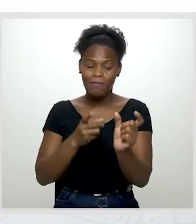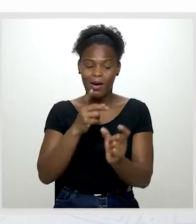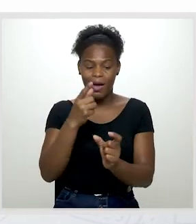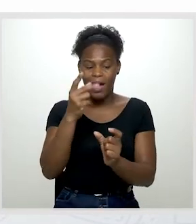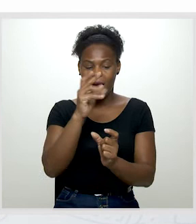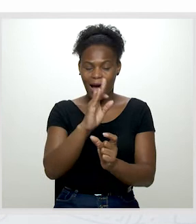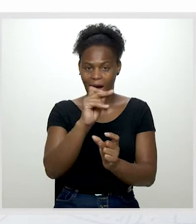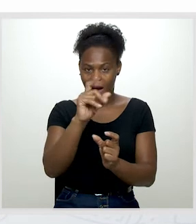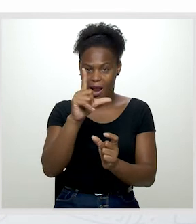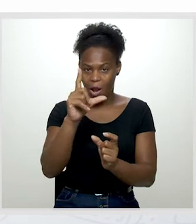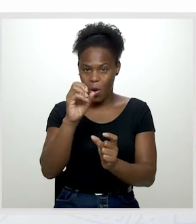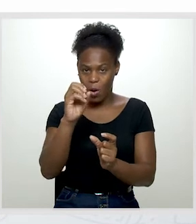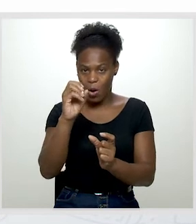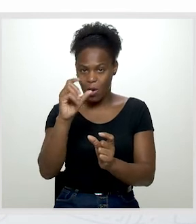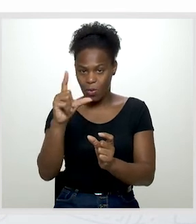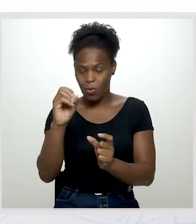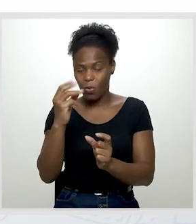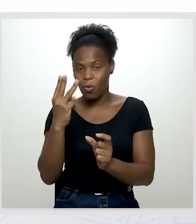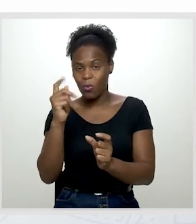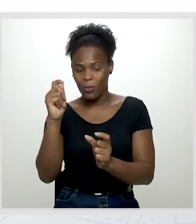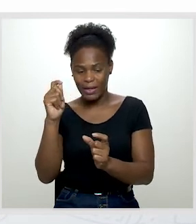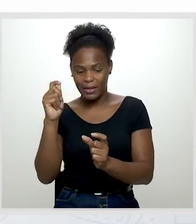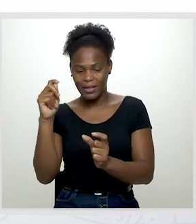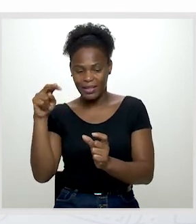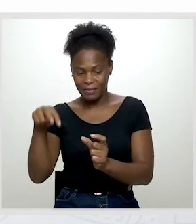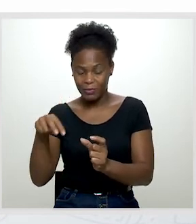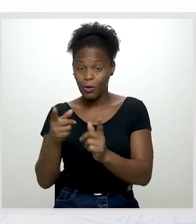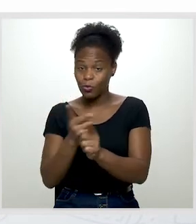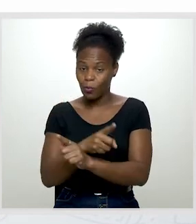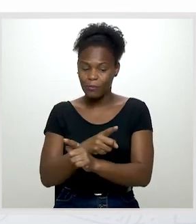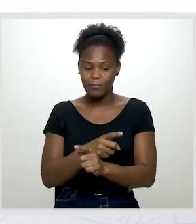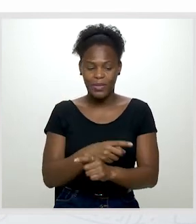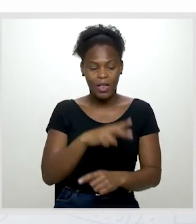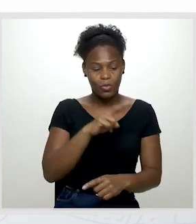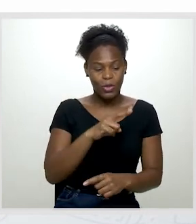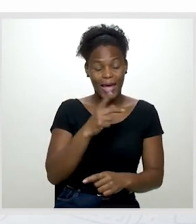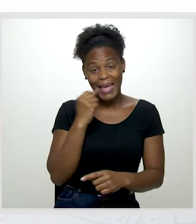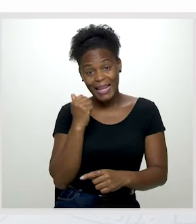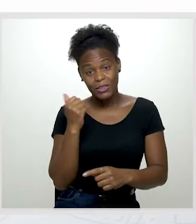Halloween. Deuxième phrase. Ils organisent leur fête.